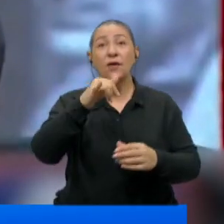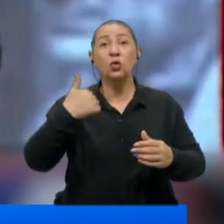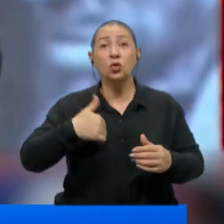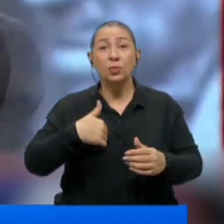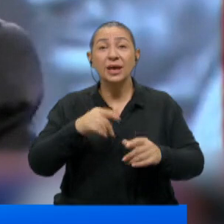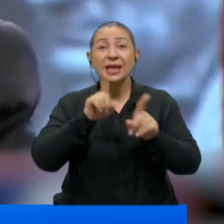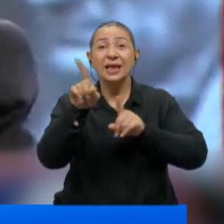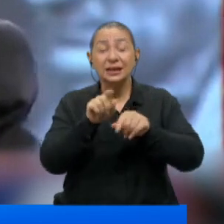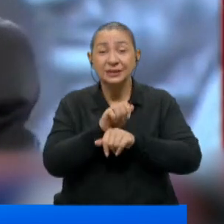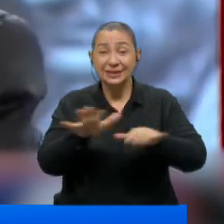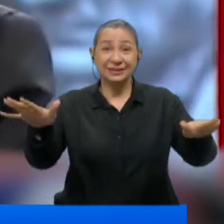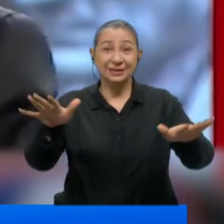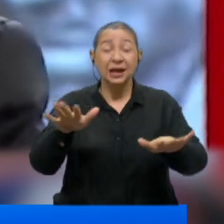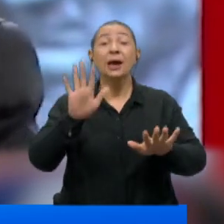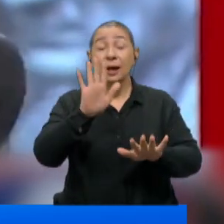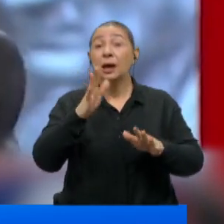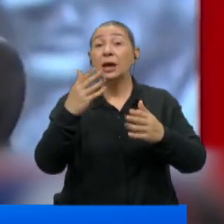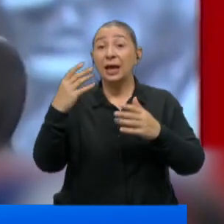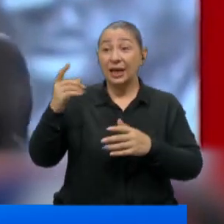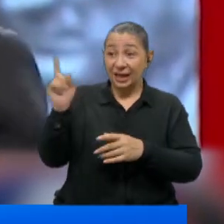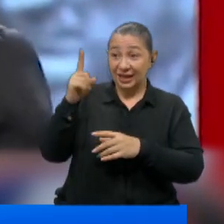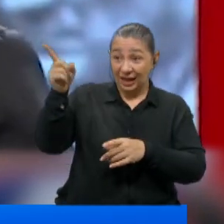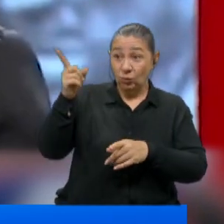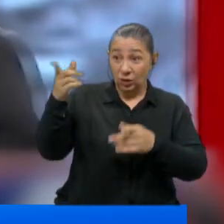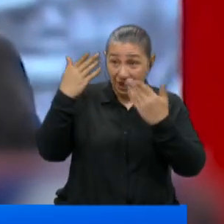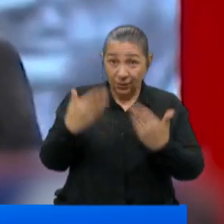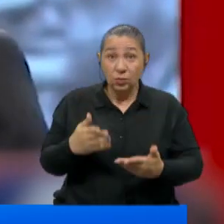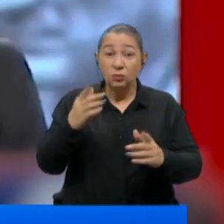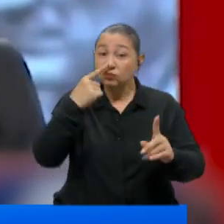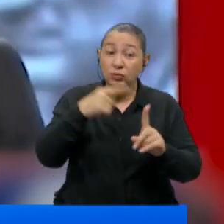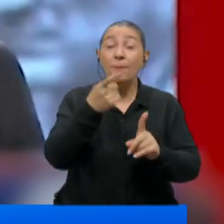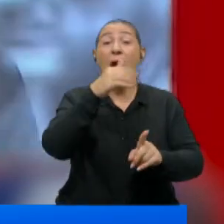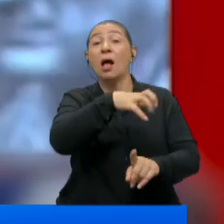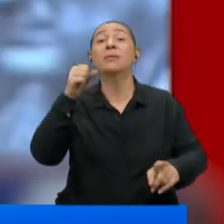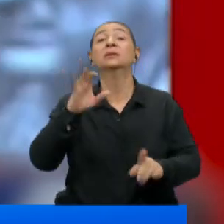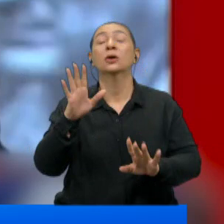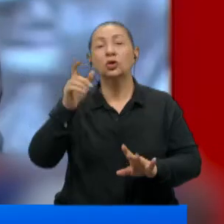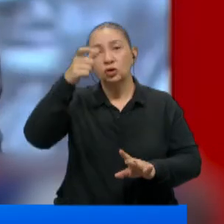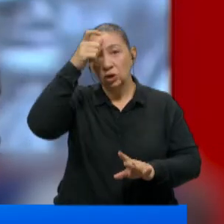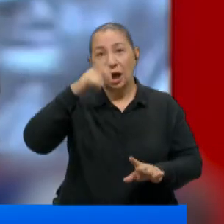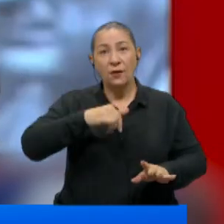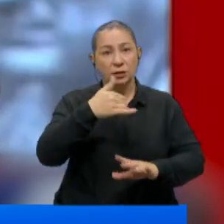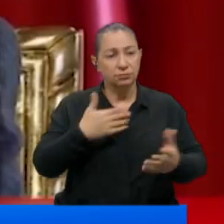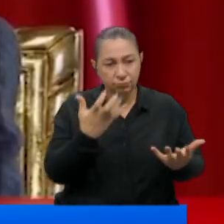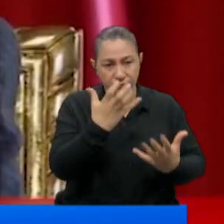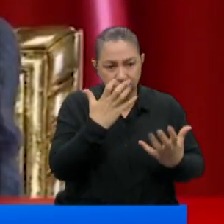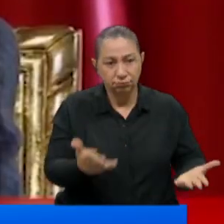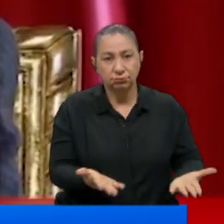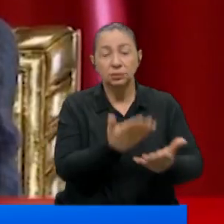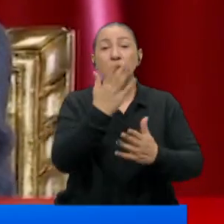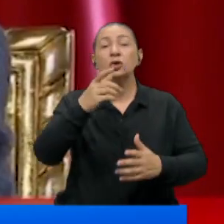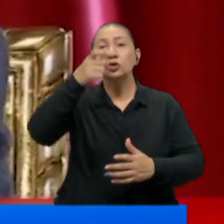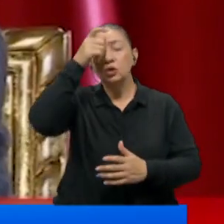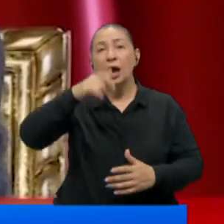sitesinde yayınlanacak. Kabul edilirse ve iktidar da buna müdahale etmezse, paraya el koymazsa Türk Hava Kurumu'nu ayağa kaldırırız. Türk Hava